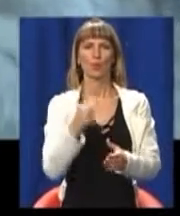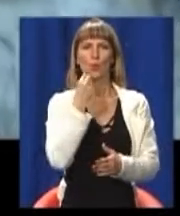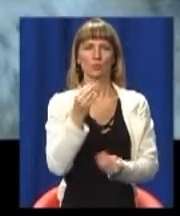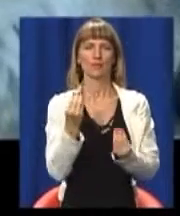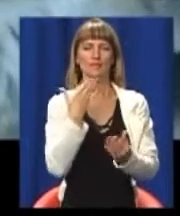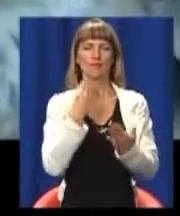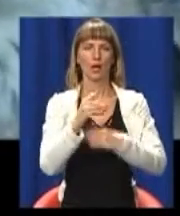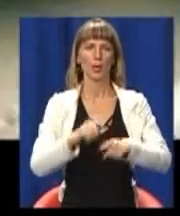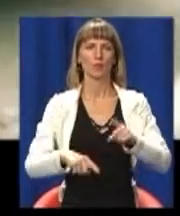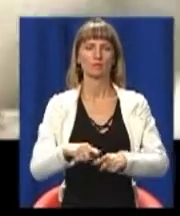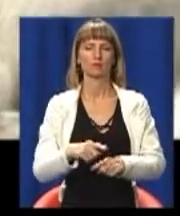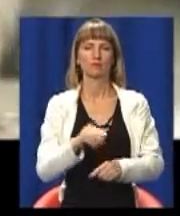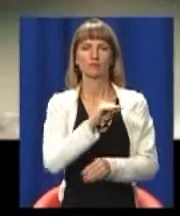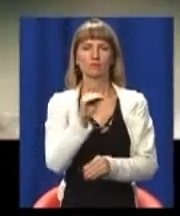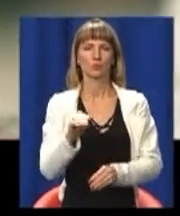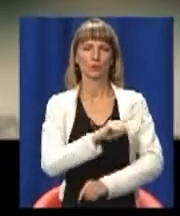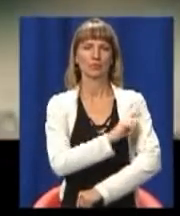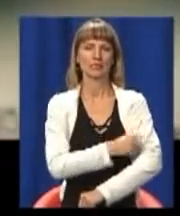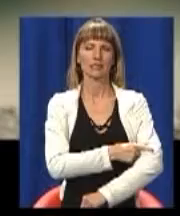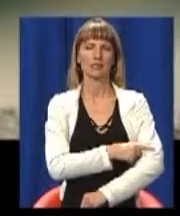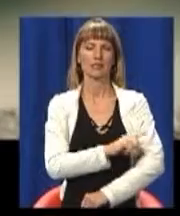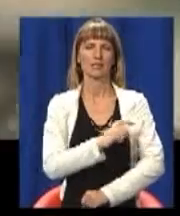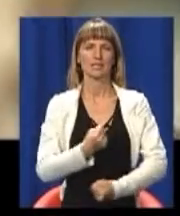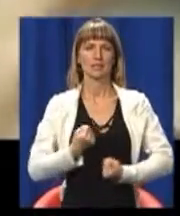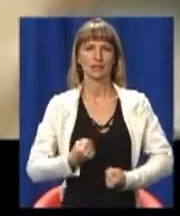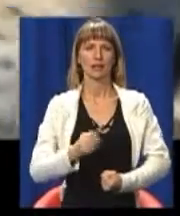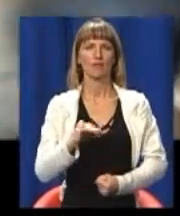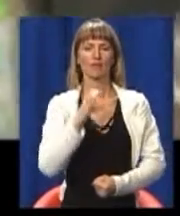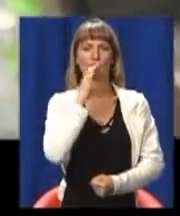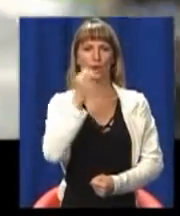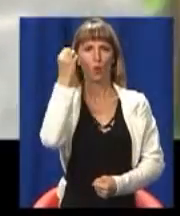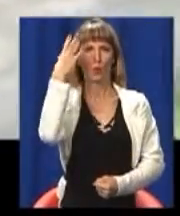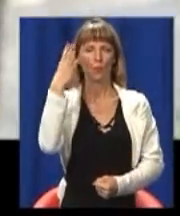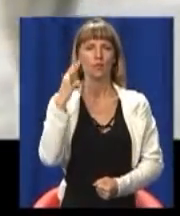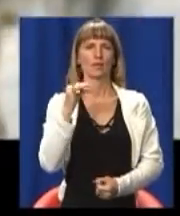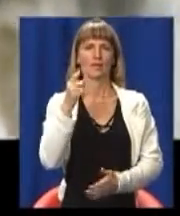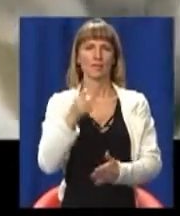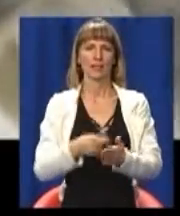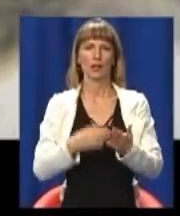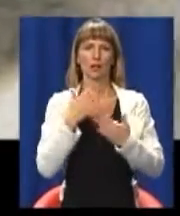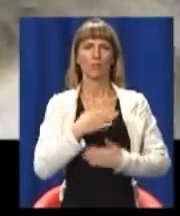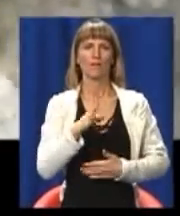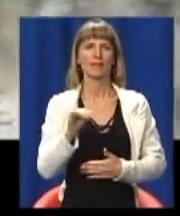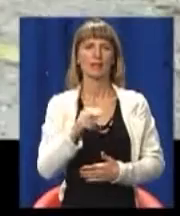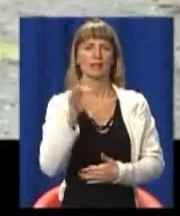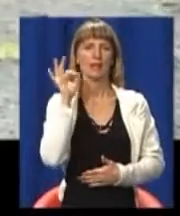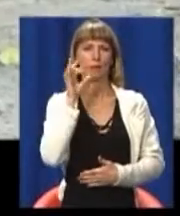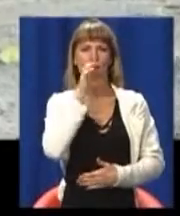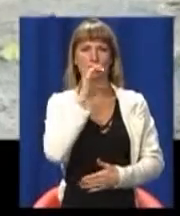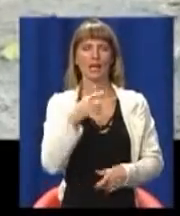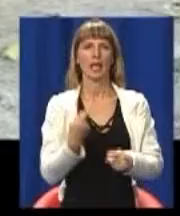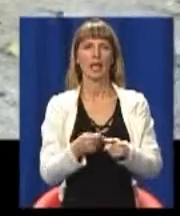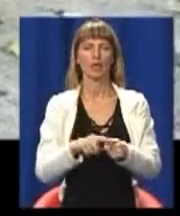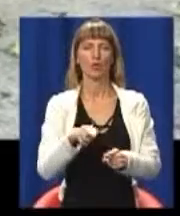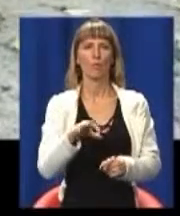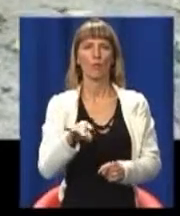– неймовірно тонкий нюх, силу і спритність від вовка, а розум і відданість від німецької вівчарки. Саме цю